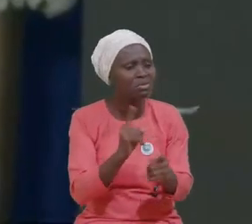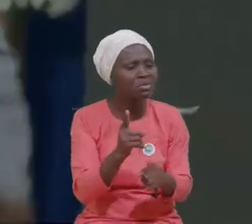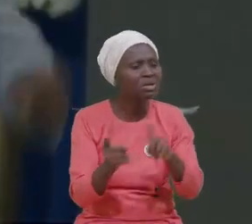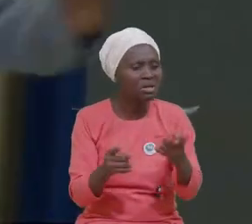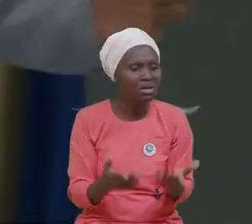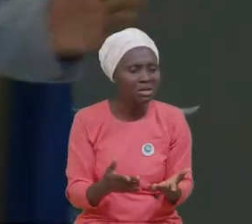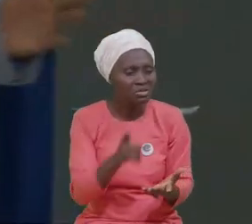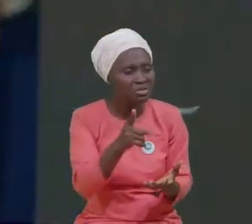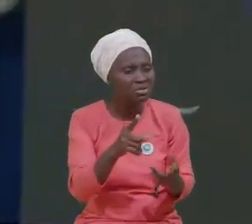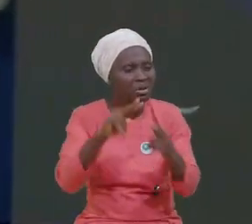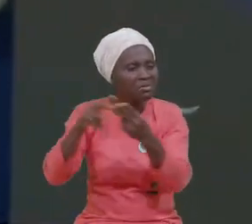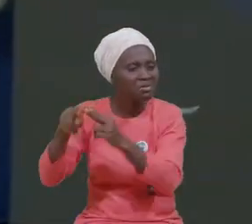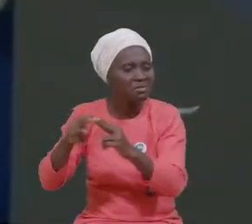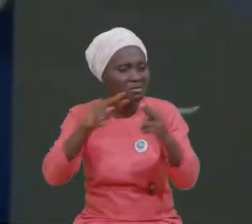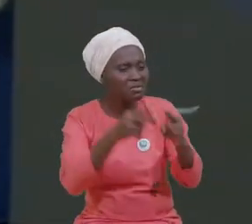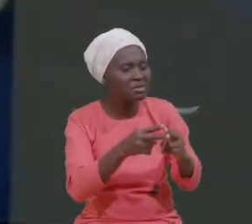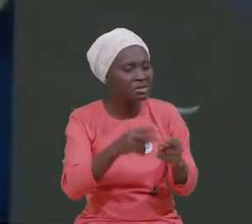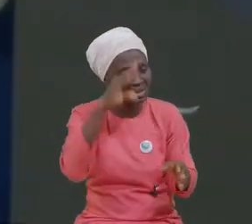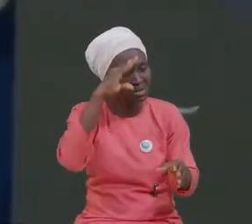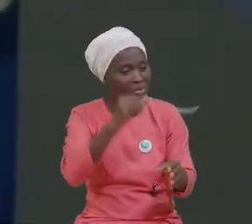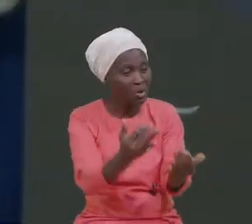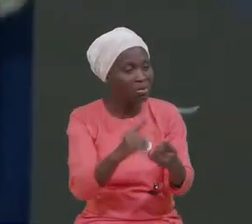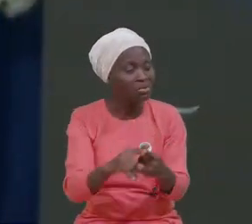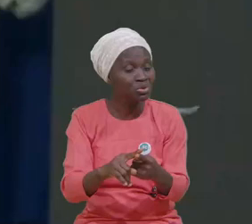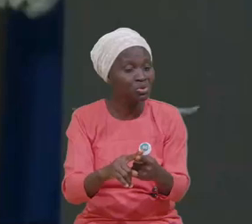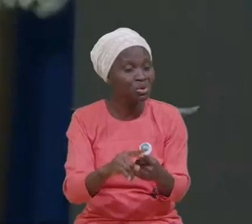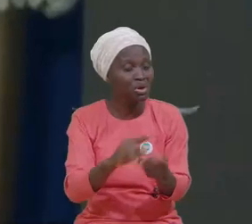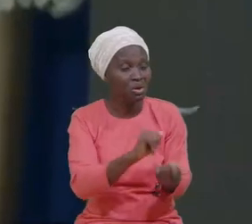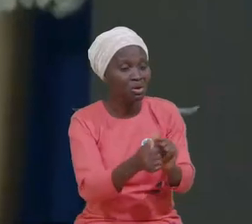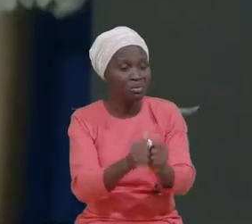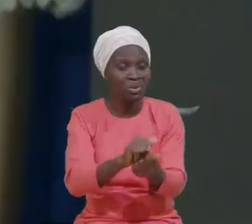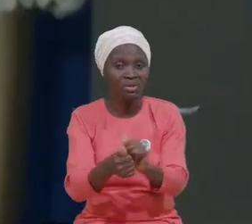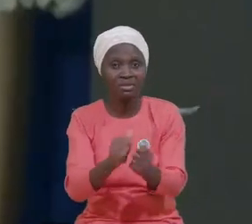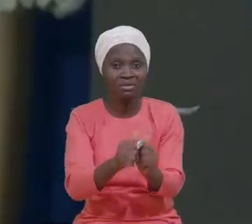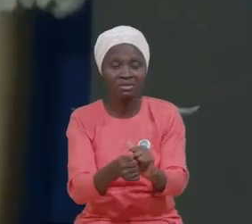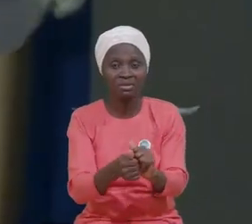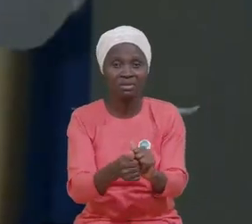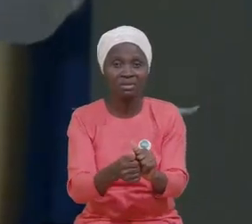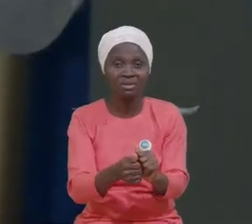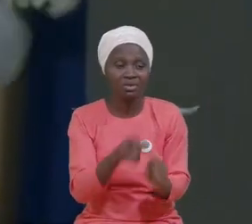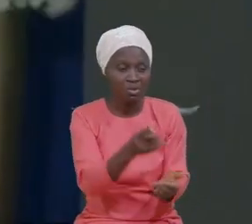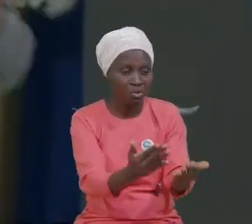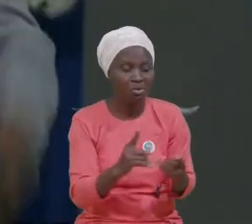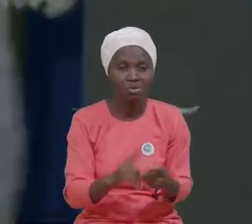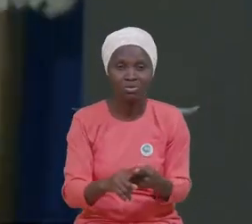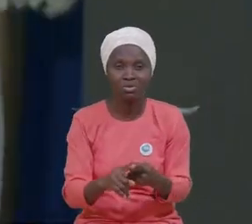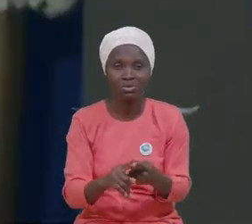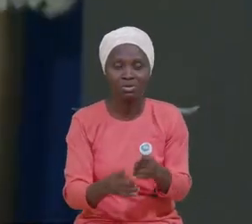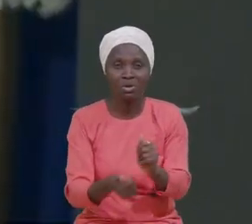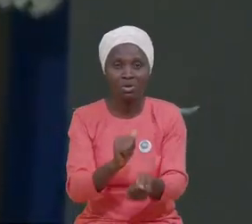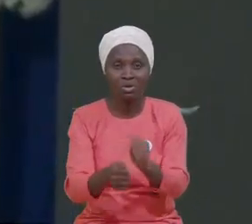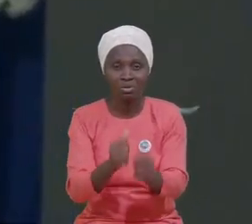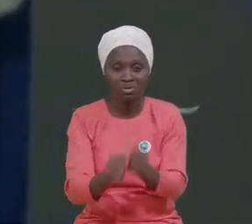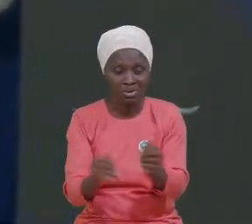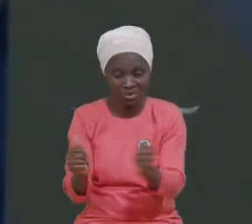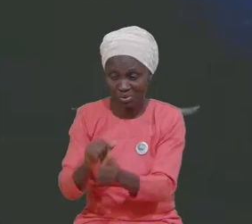même? Un villageois comme ça, et tu veux concurrencer avec ces gens-là qui sont venus des